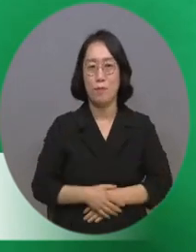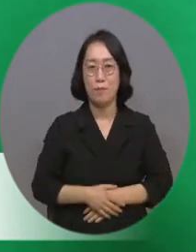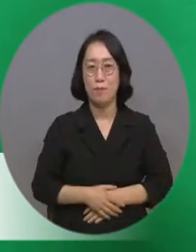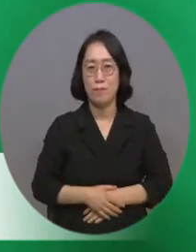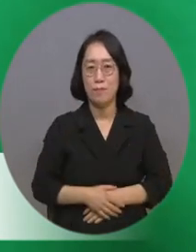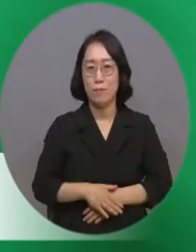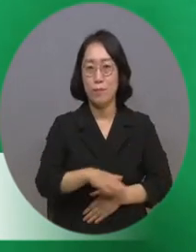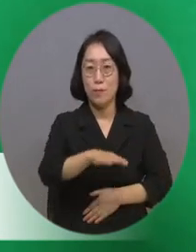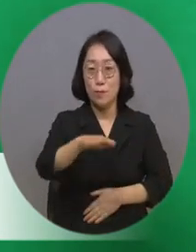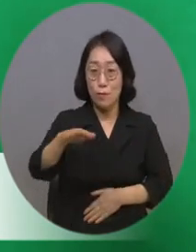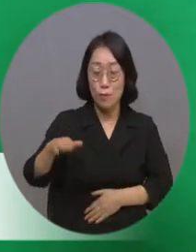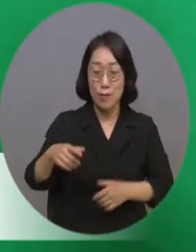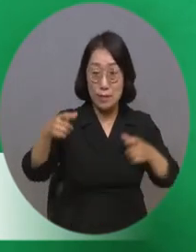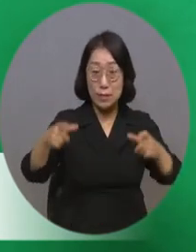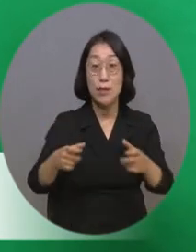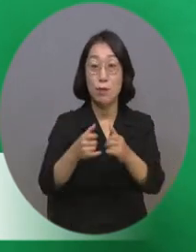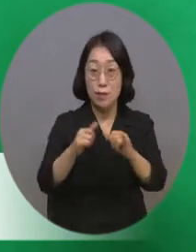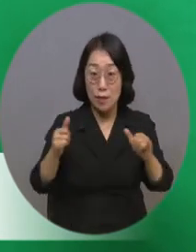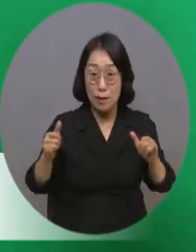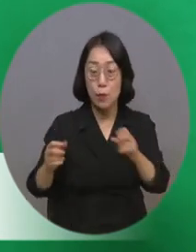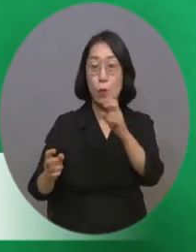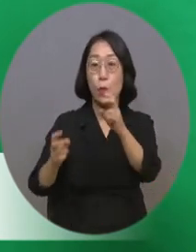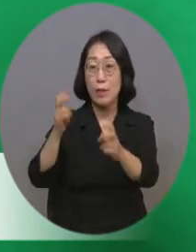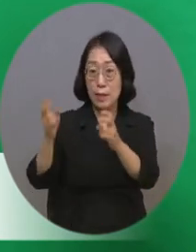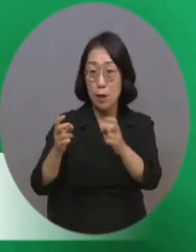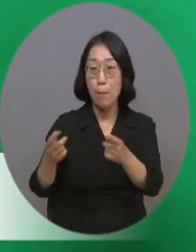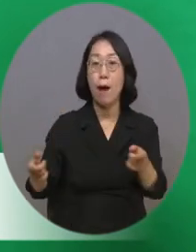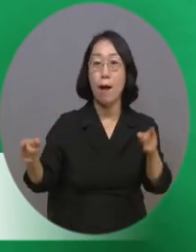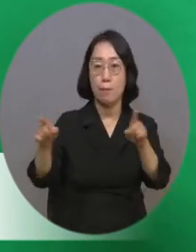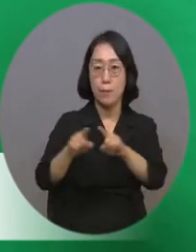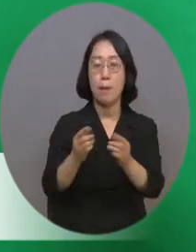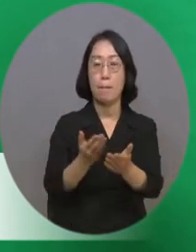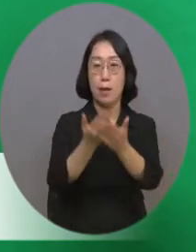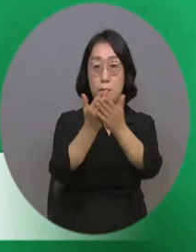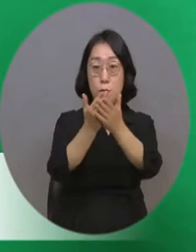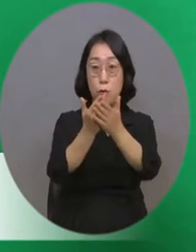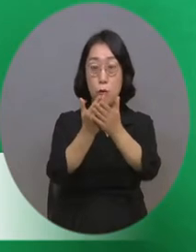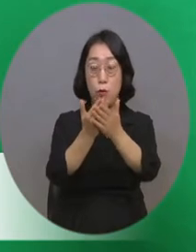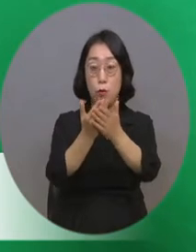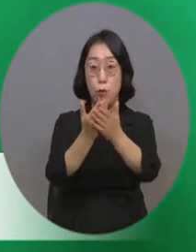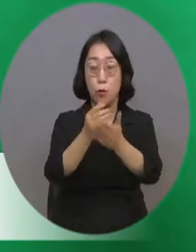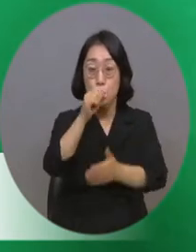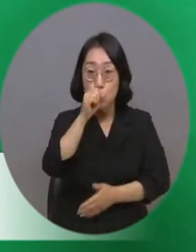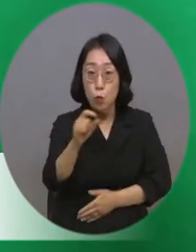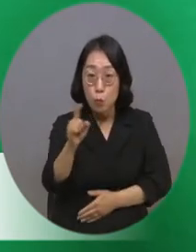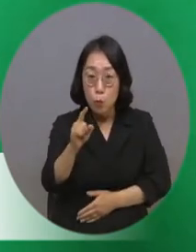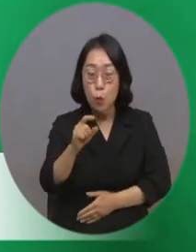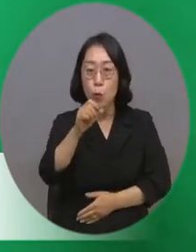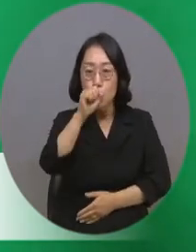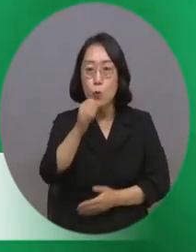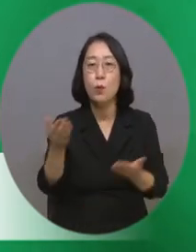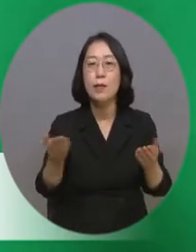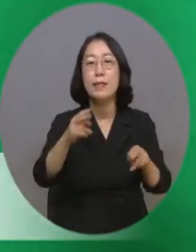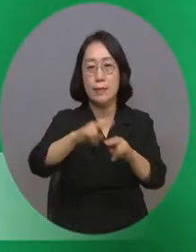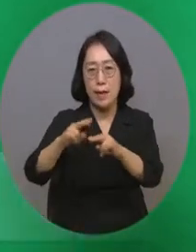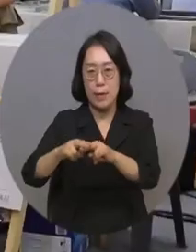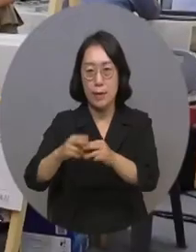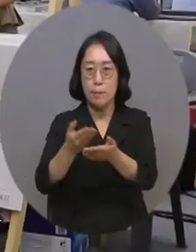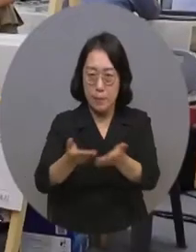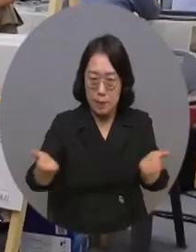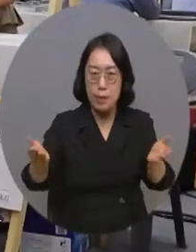우리 지역민과 저희 기업이 또 함께 성장하기 위해서는 제일 중요한 게 좋은 일자리라고 항상 생각을 하고